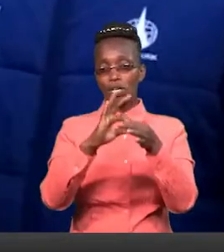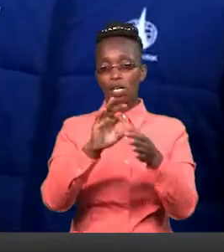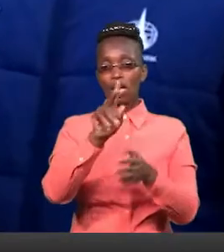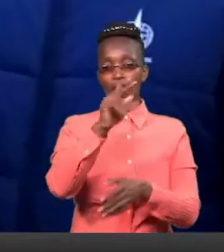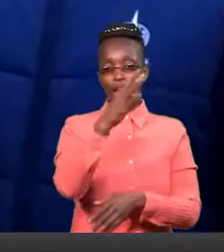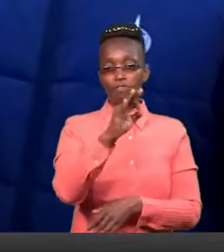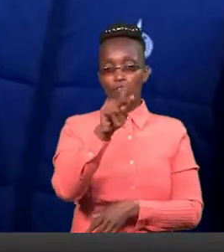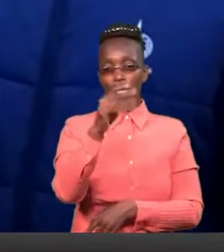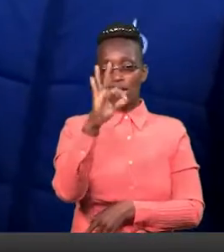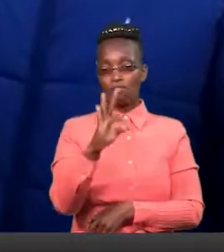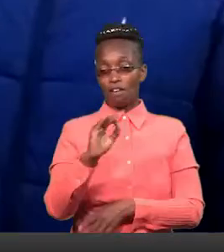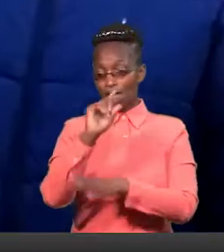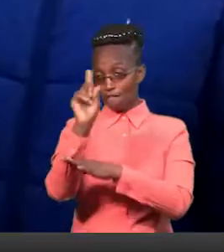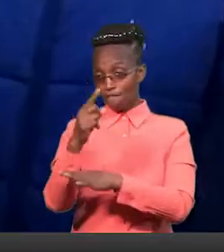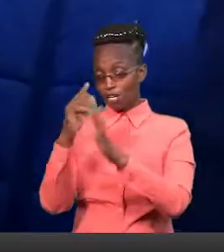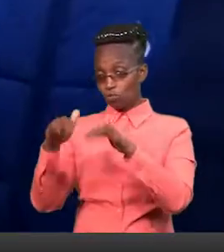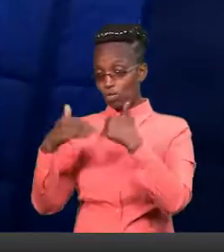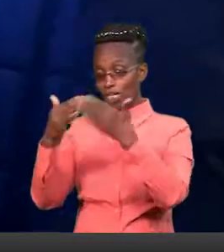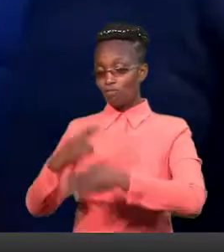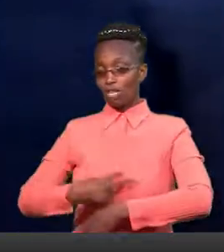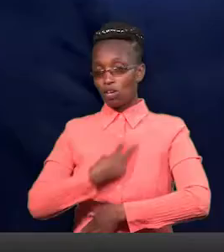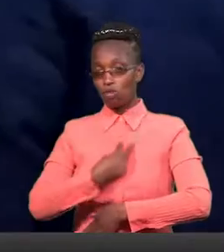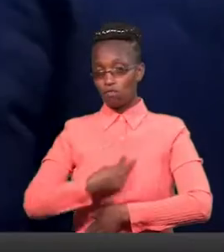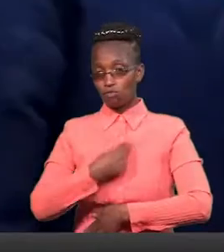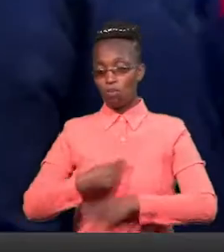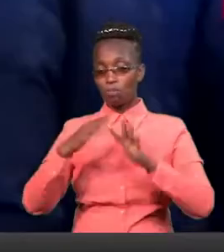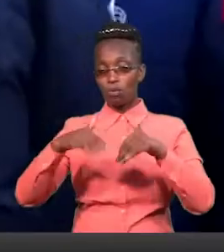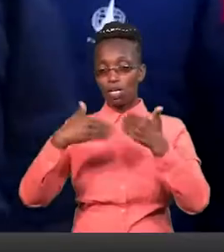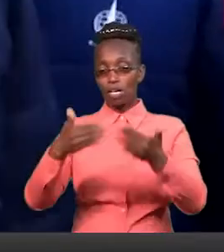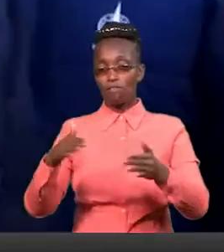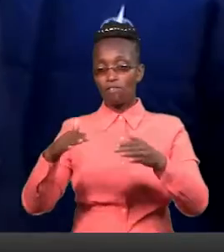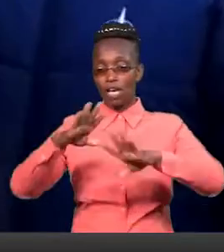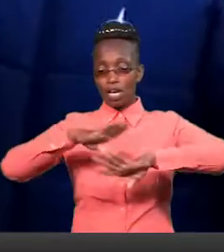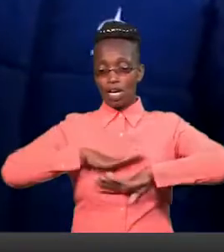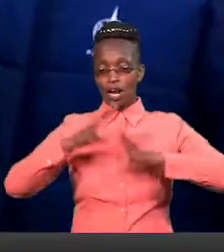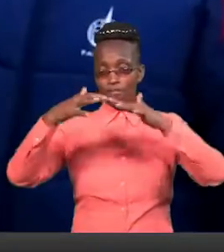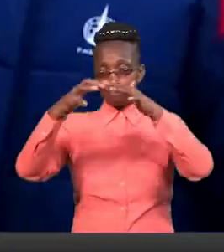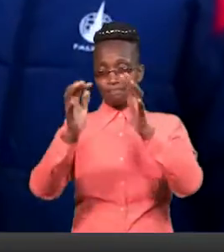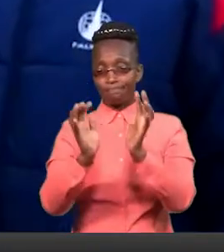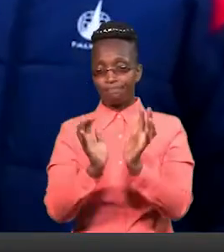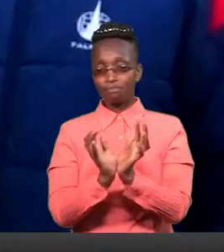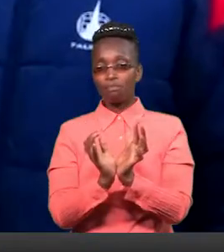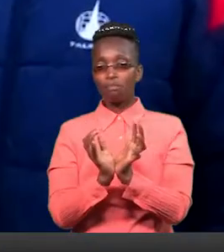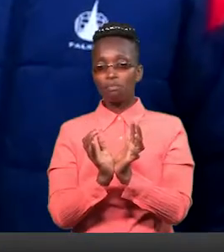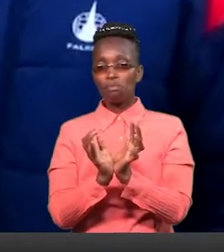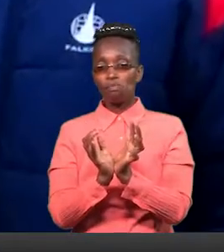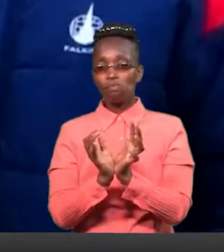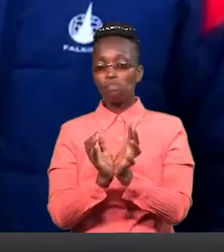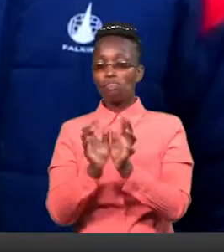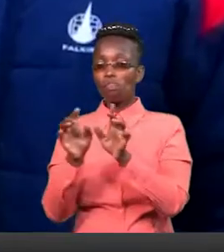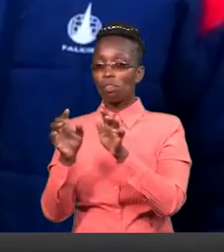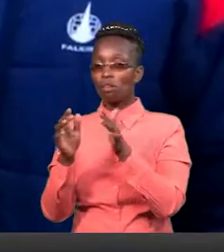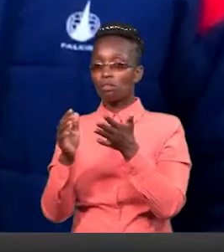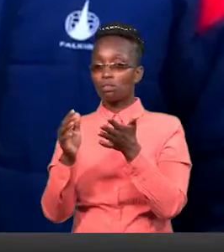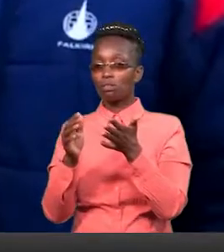usual, tuwapatie mipira ya kutosha. Na pia nimeona tuna organize, lakini wako na challenge ya